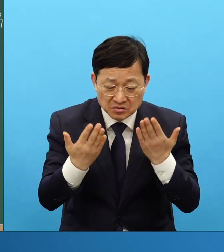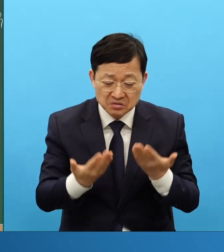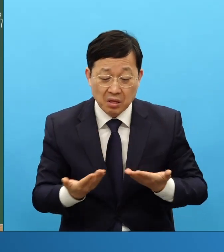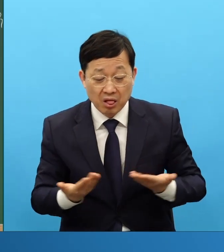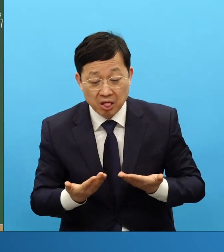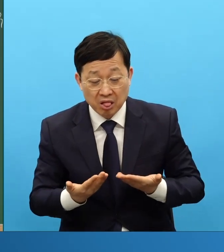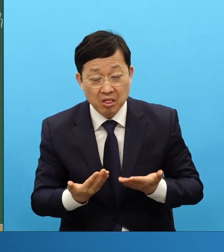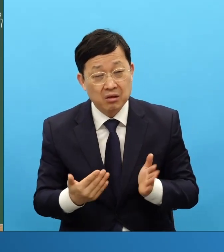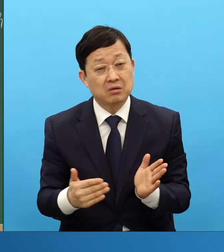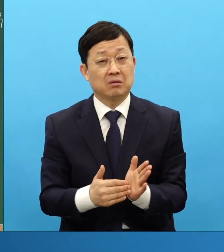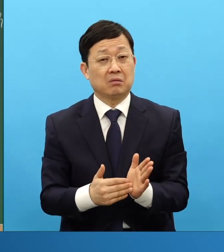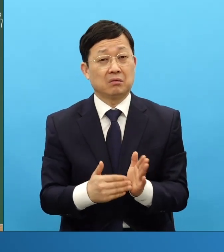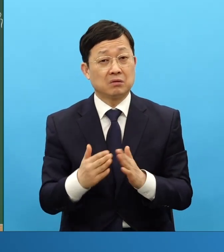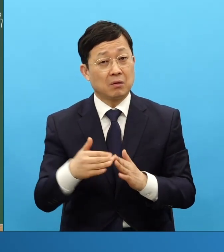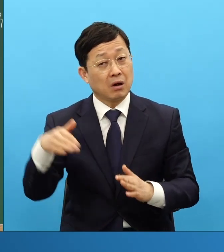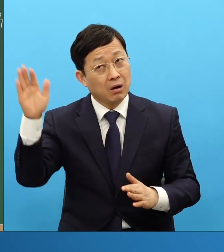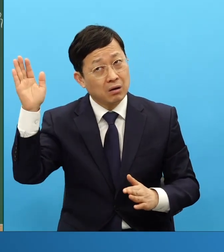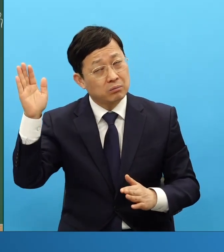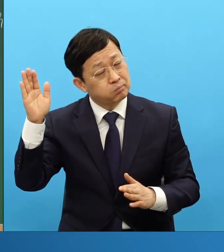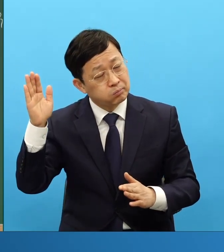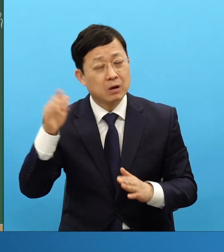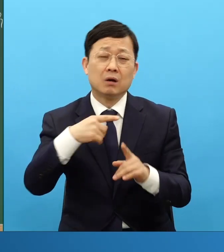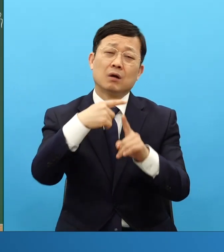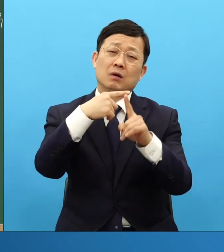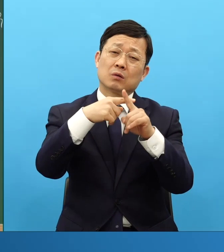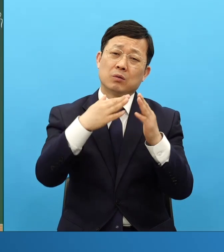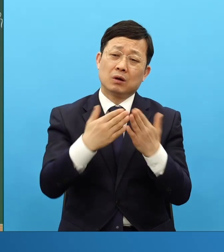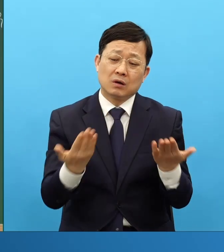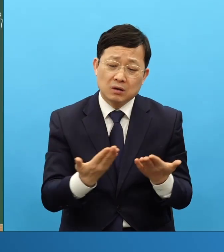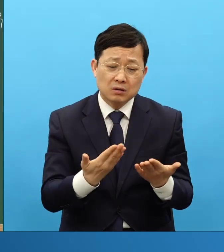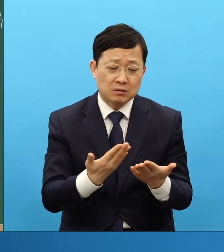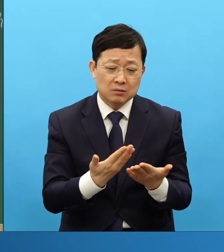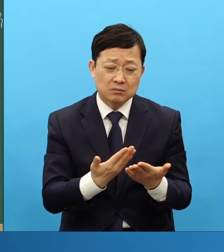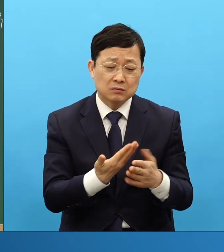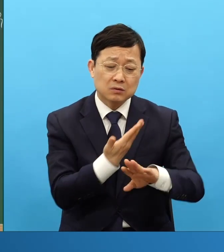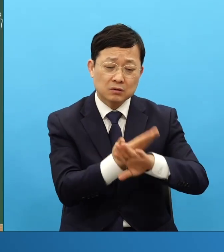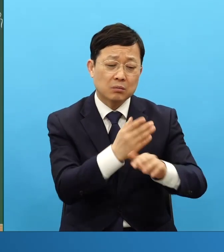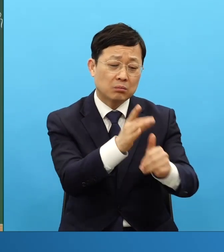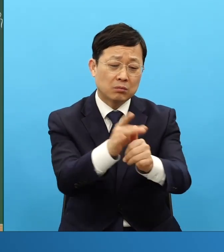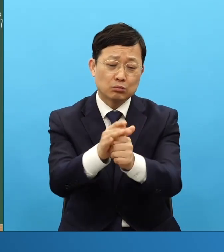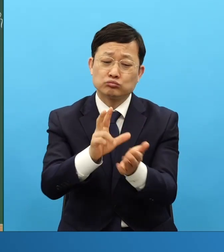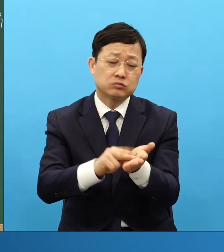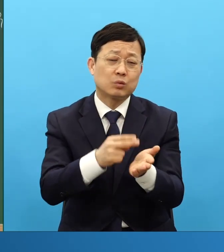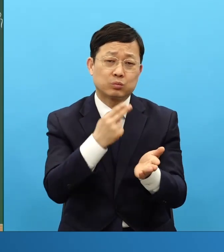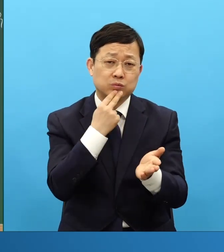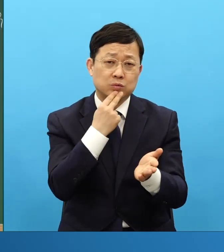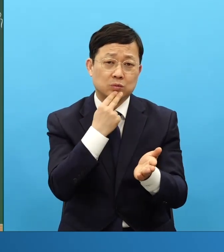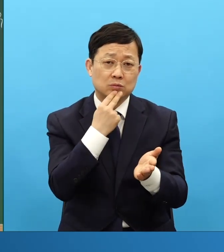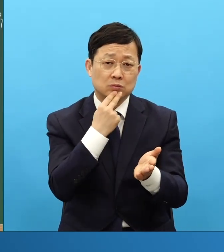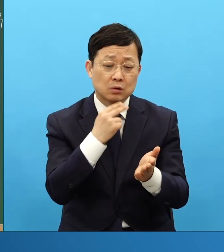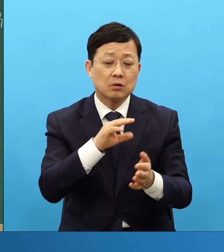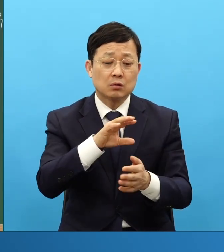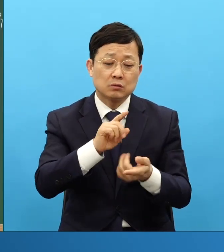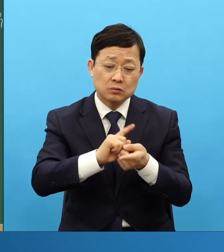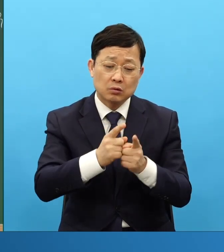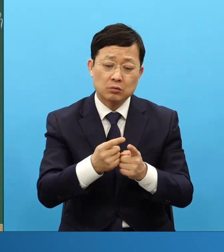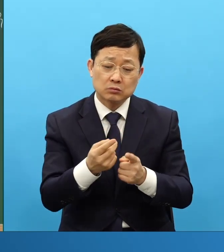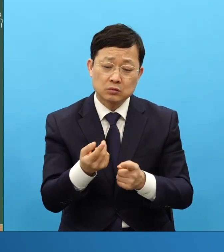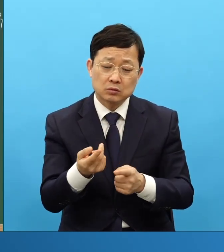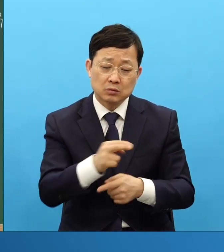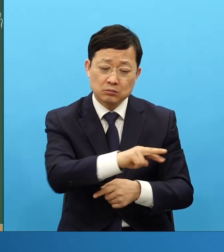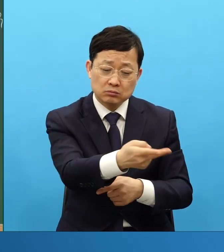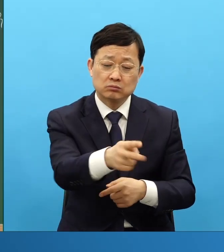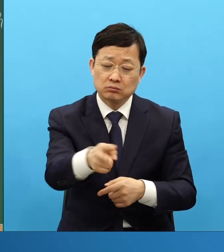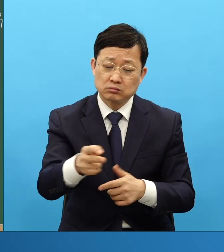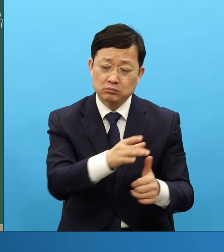and work in church. 그 사실은 뭐 교회 와서 일하는 건 누가 해도 되는 거거든요. But honestly, working at church, anybody can do 또 that. 뭐 그래서 돌아가면서 하잖아요. And everybody that they